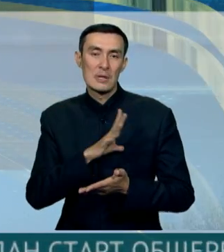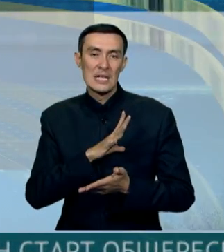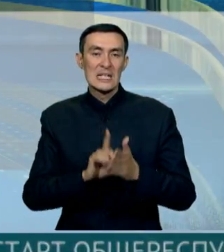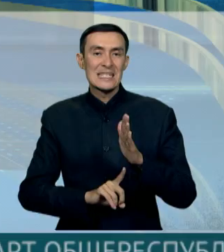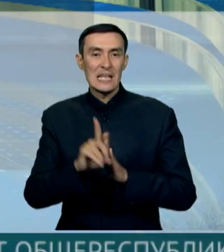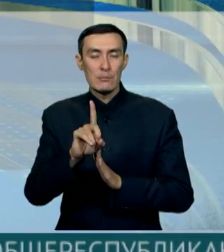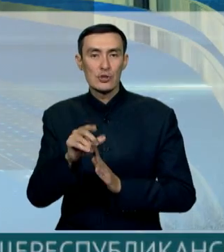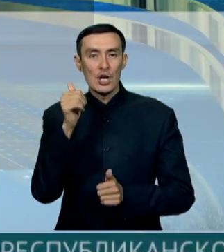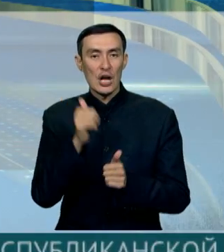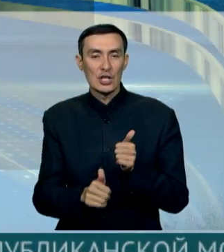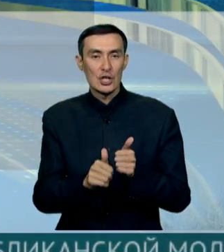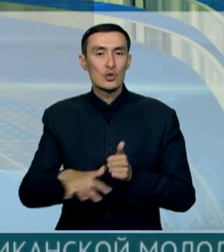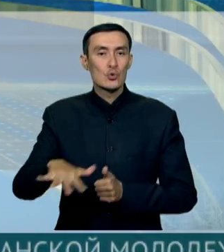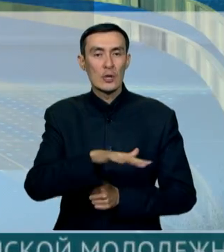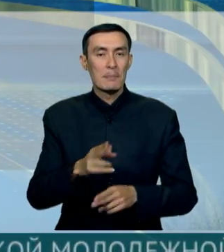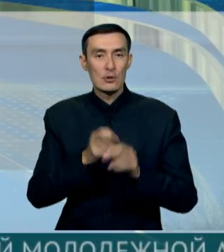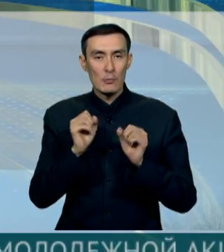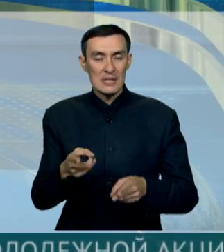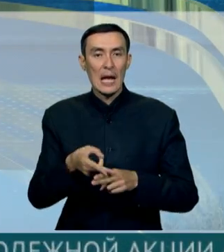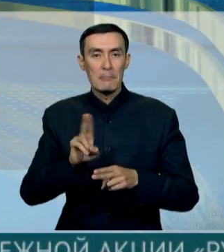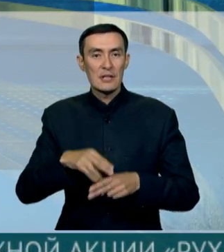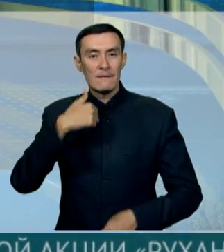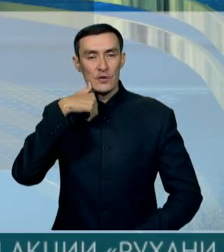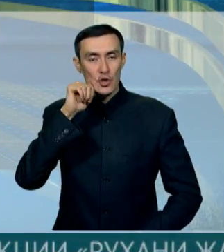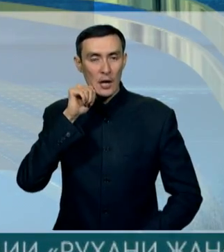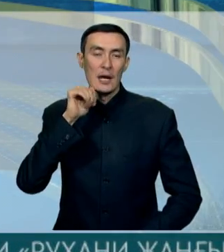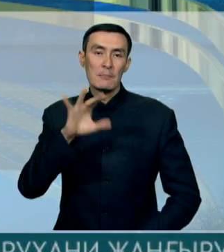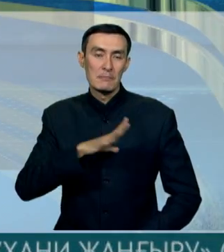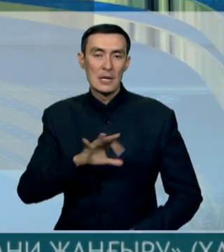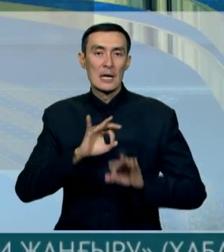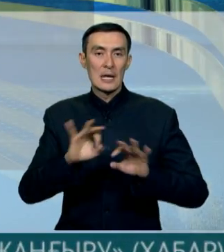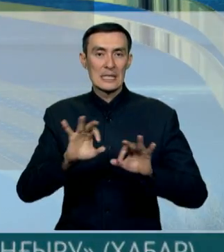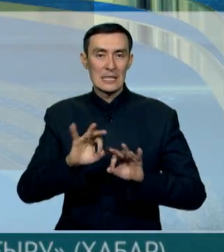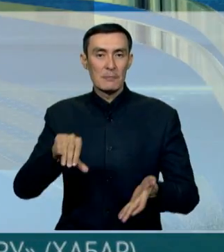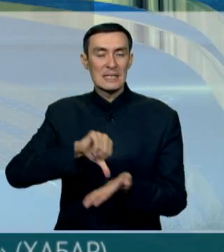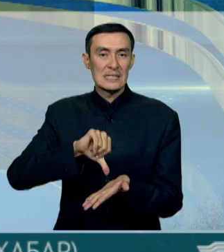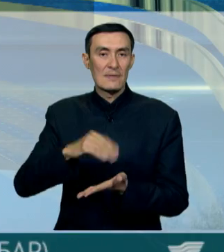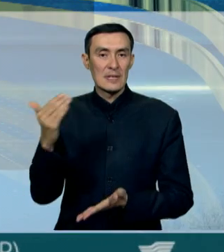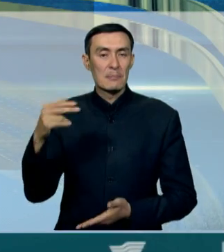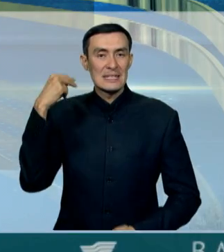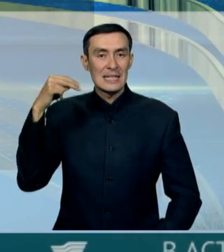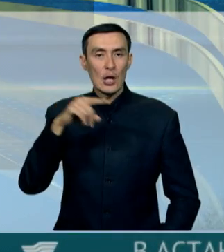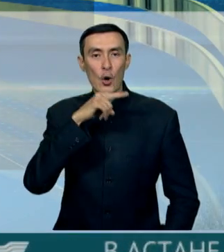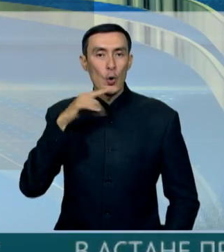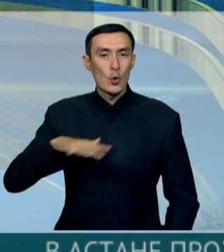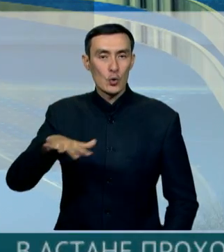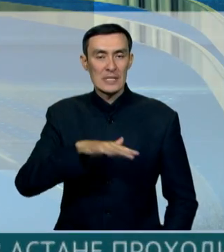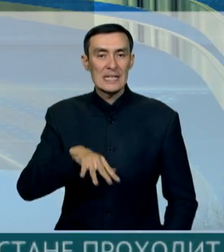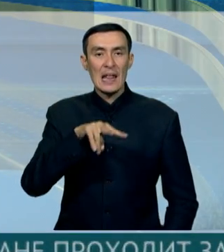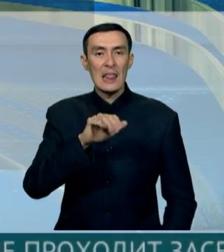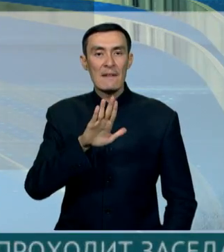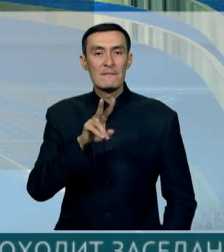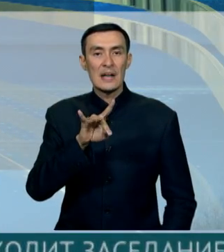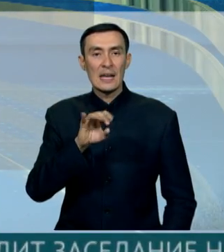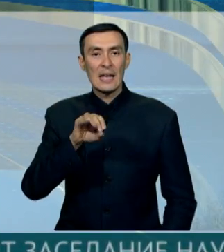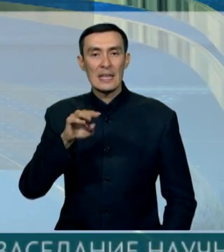запуск всех зон безопасности. Об этом, кстати, вчера тоже и рассказывал спецпредставитель президента России по Сирии Александр Лаврентьев.